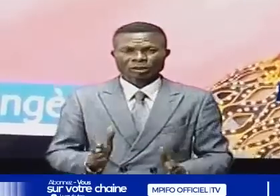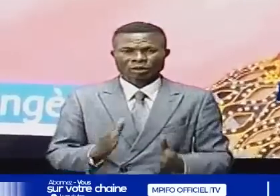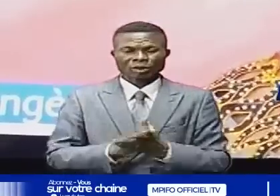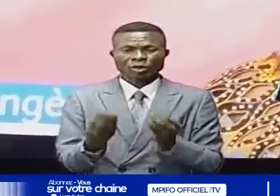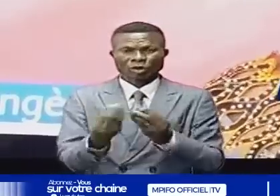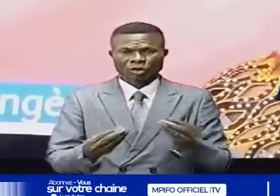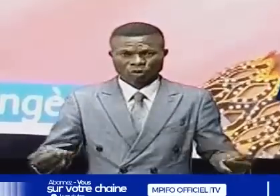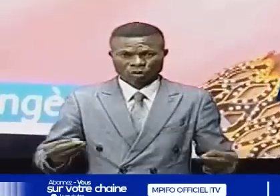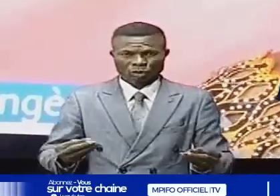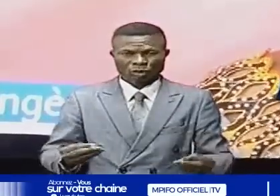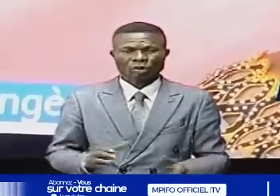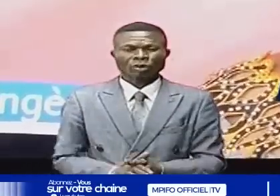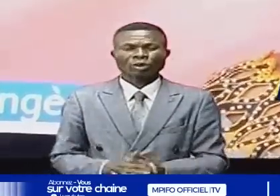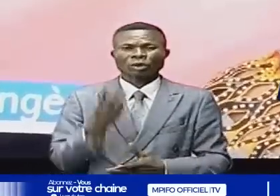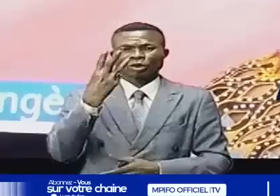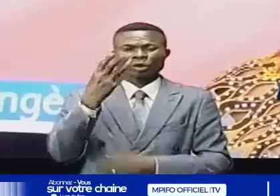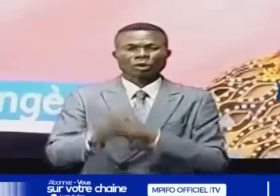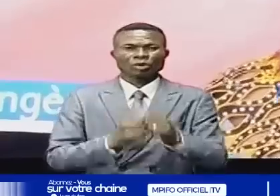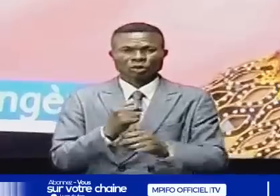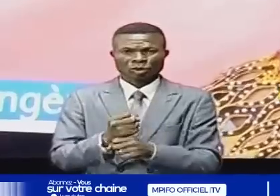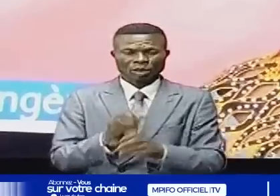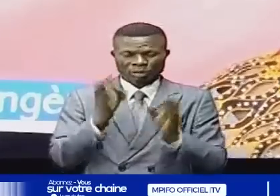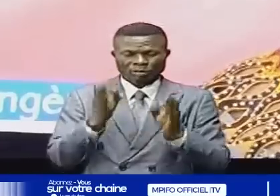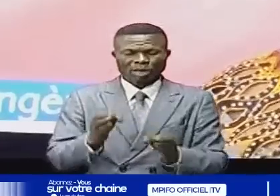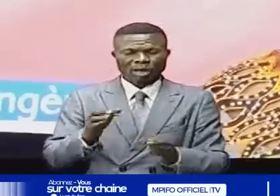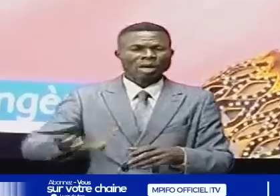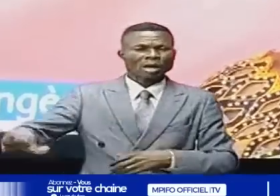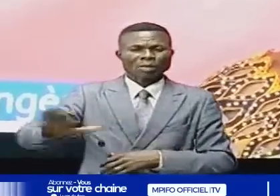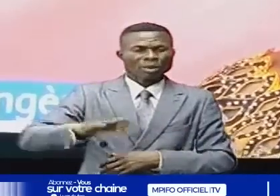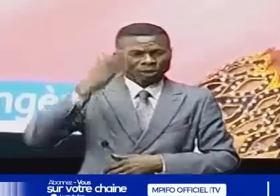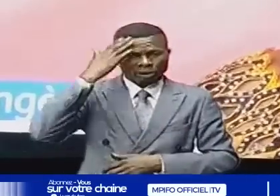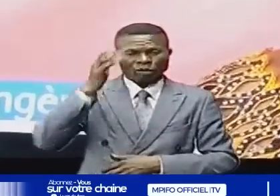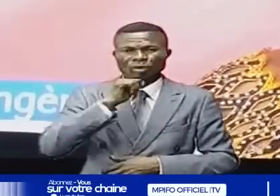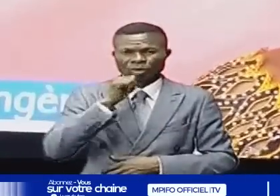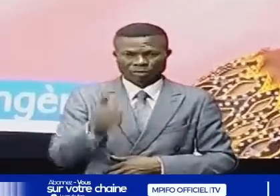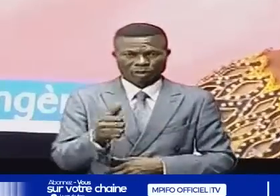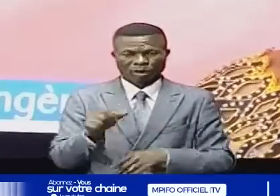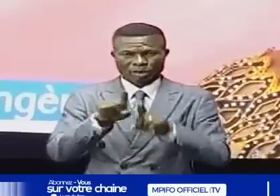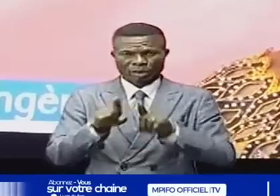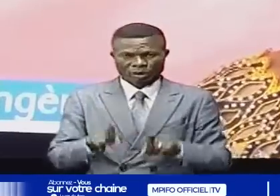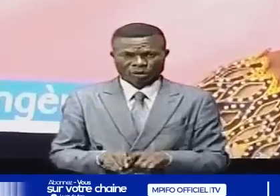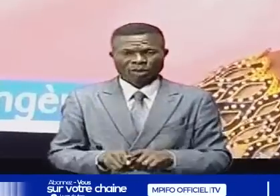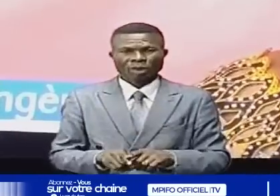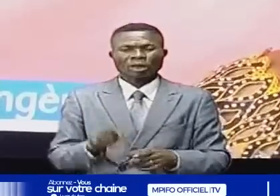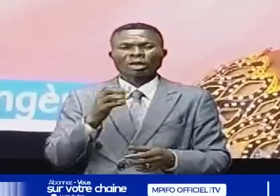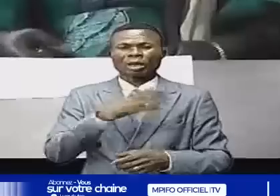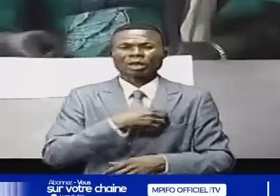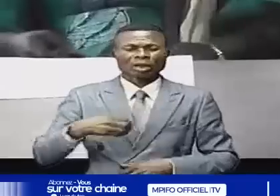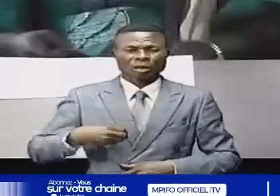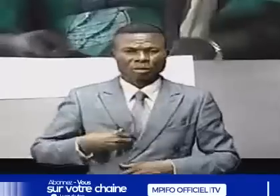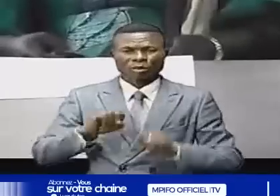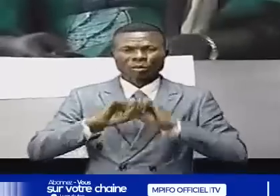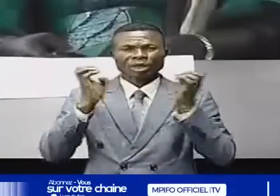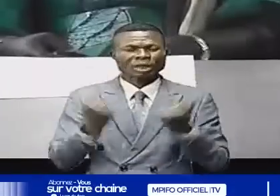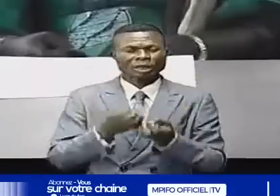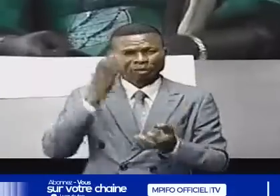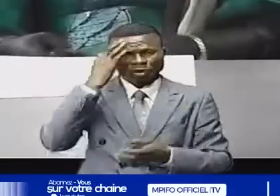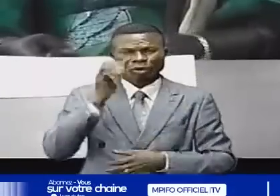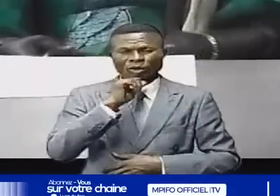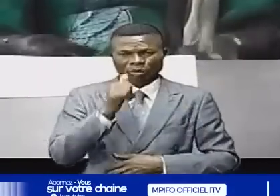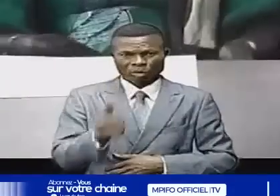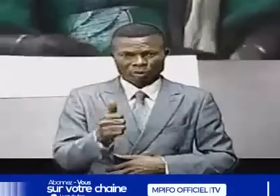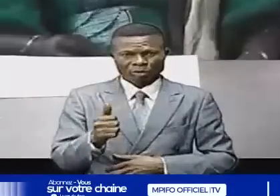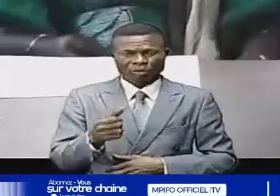va avoir 23 ans, mais qui est mal connue auprès du public et encore moins auprès des femmes des entreprises. Donc